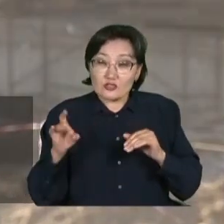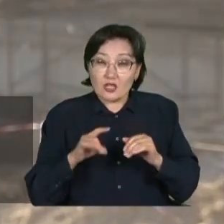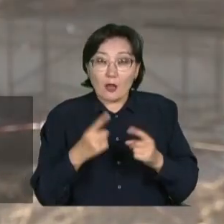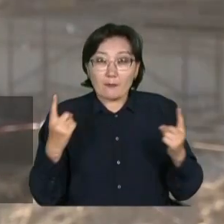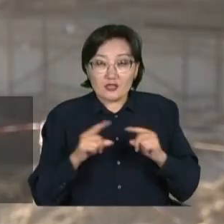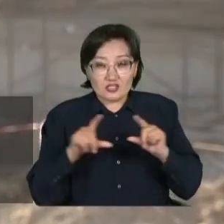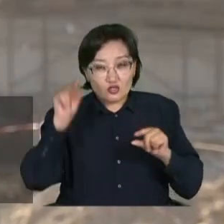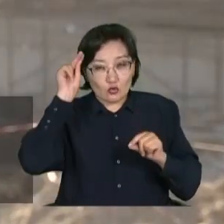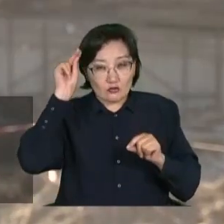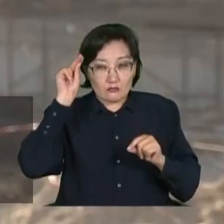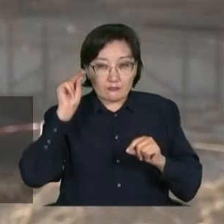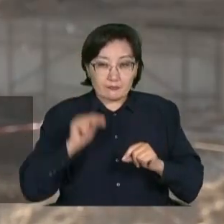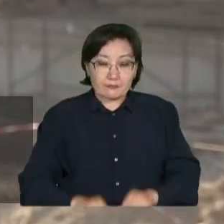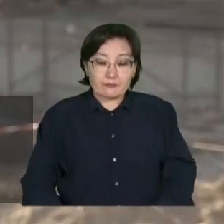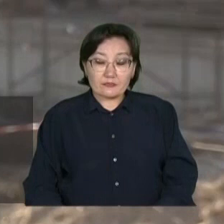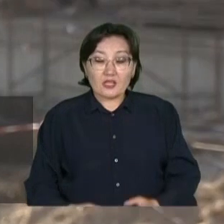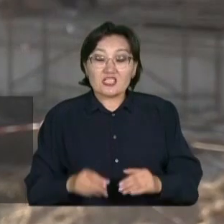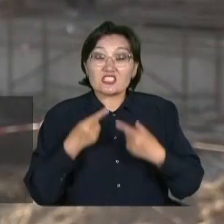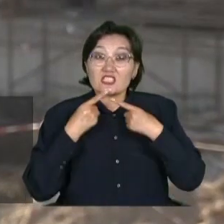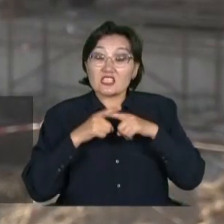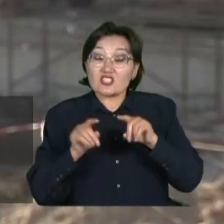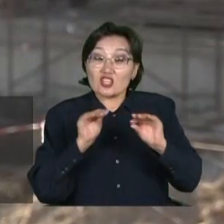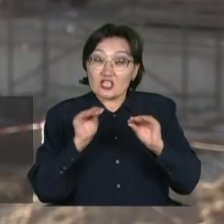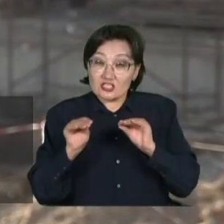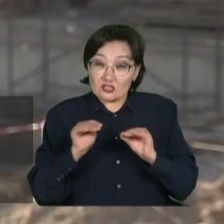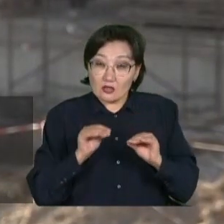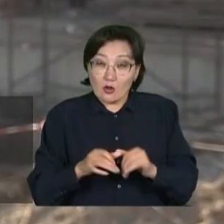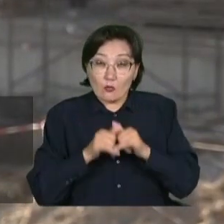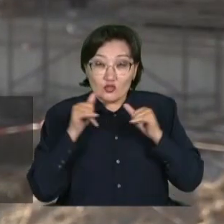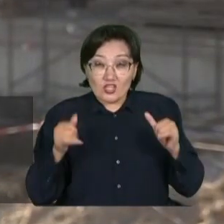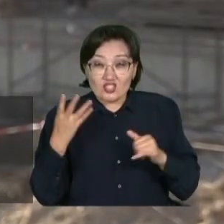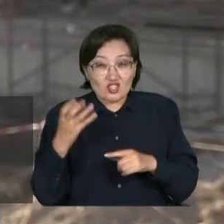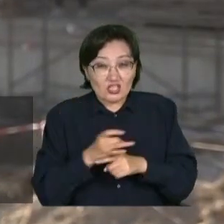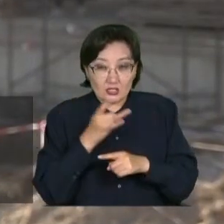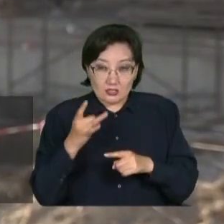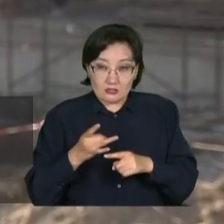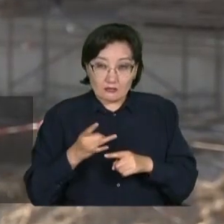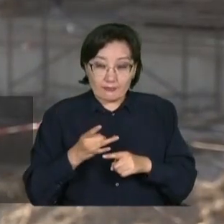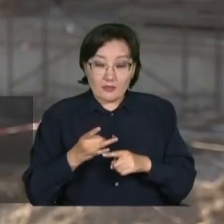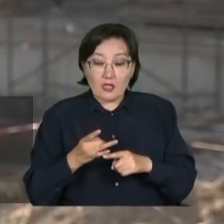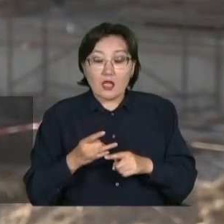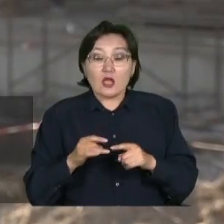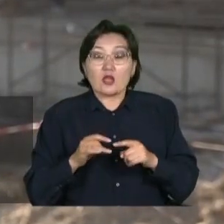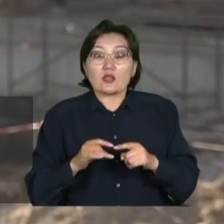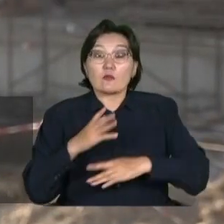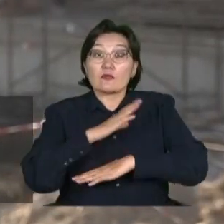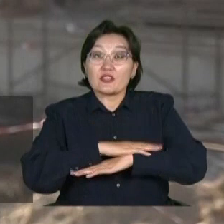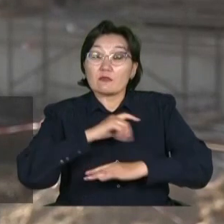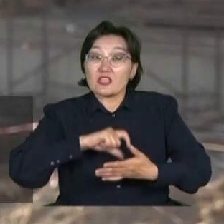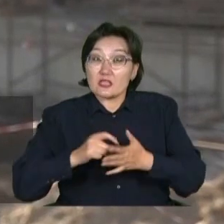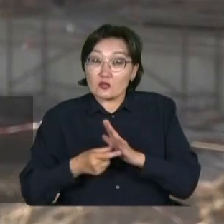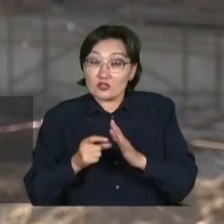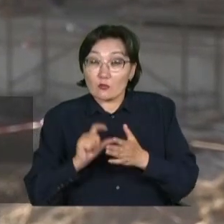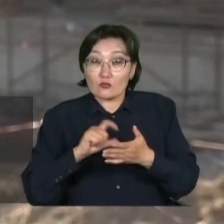обычных общеобразовательных школ. А техническое оснащение увеличится в 4 раза. Предметных кабинетов